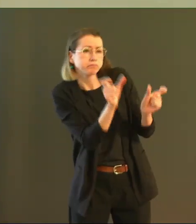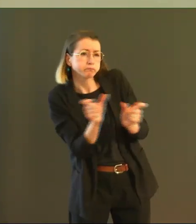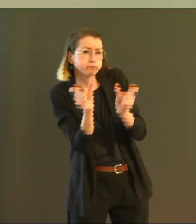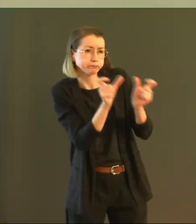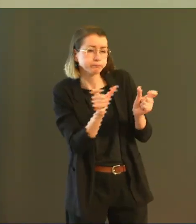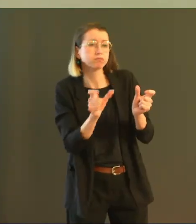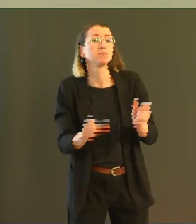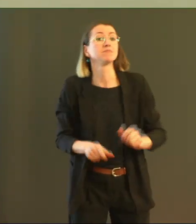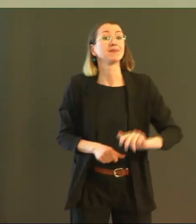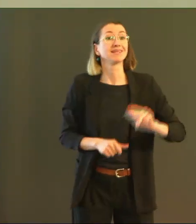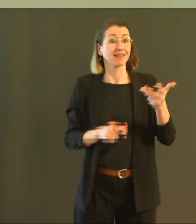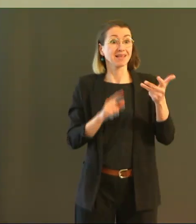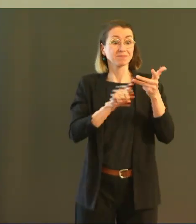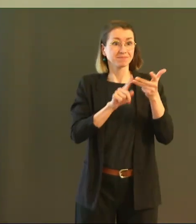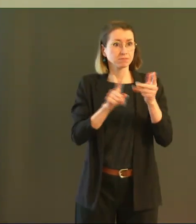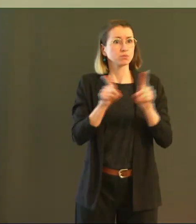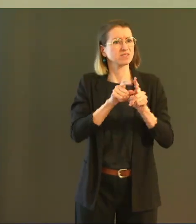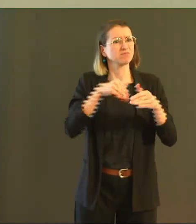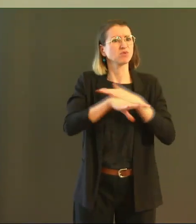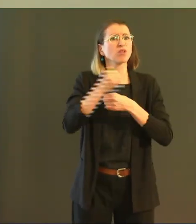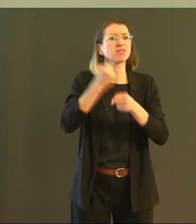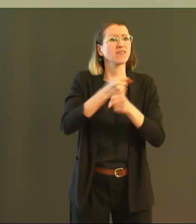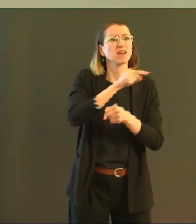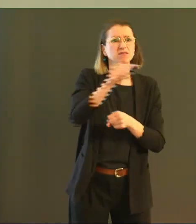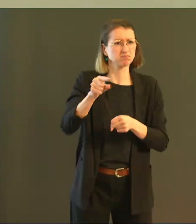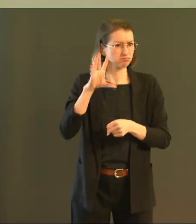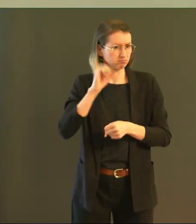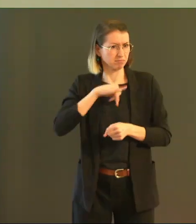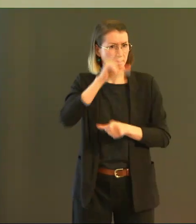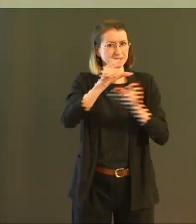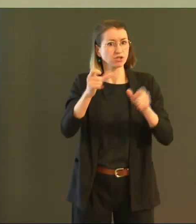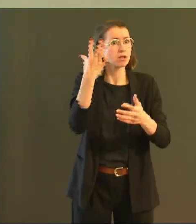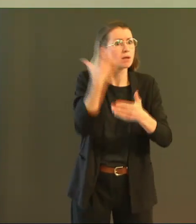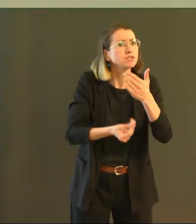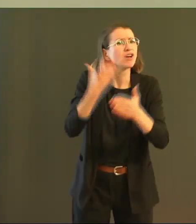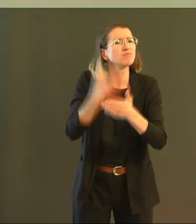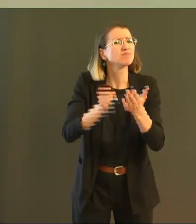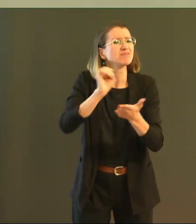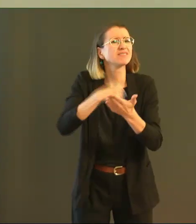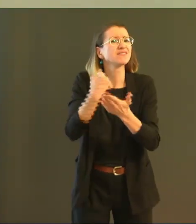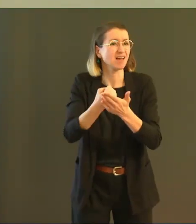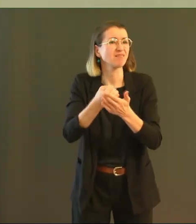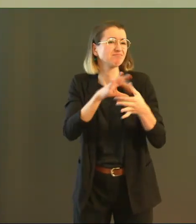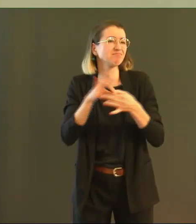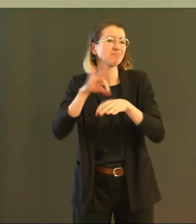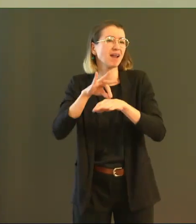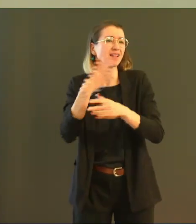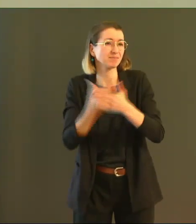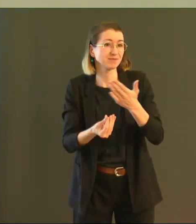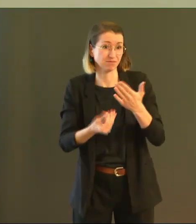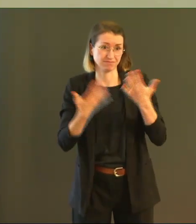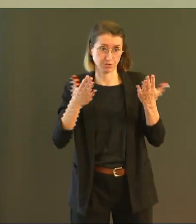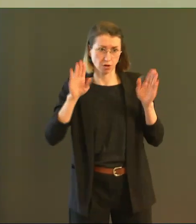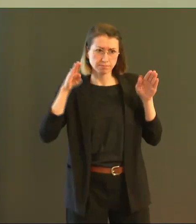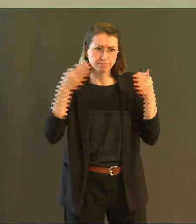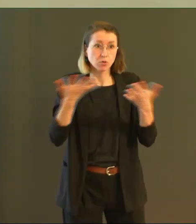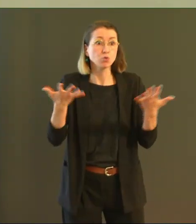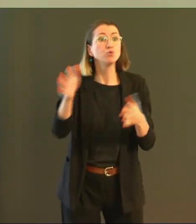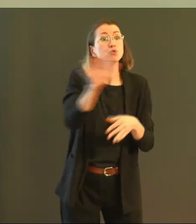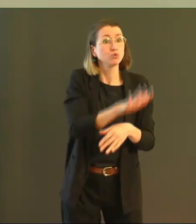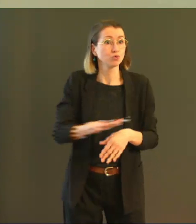raison de santé en l'occurrence ceux ci s'est concentrés actuellement sur les absences dans le secteur public de manière à avoir une